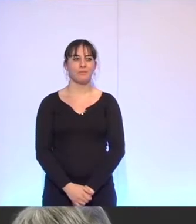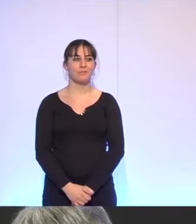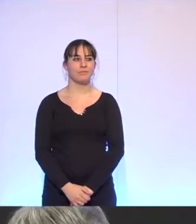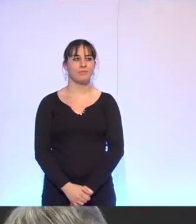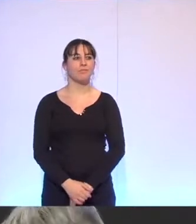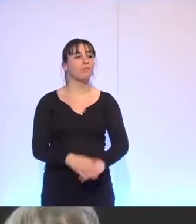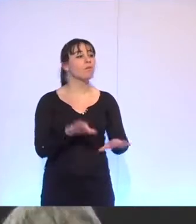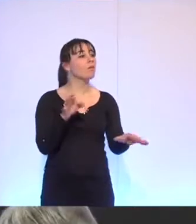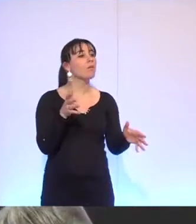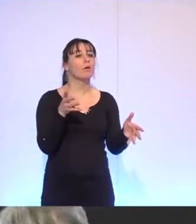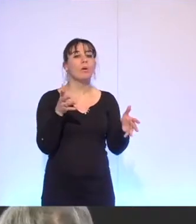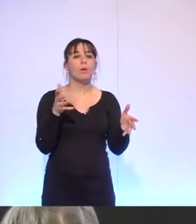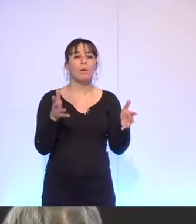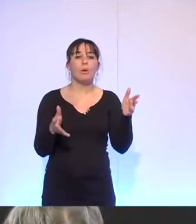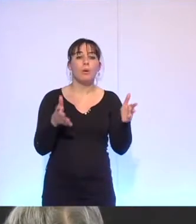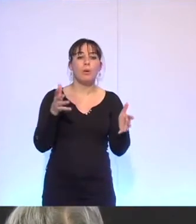Oui, est-ce que éventuellement les deux